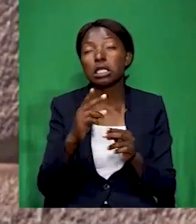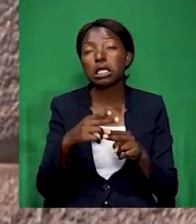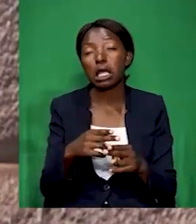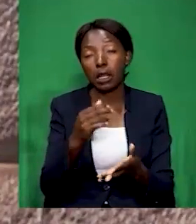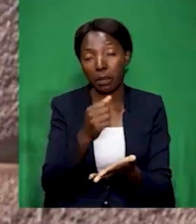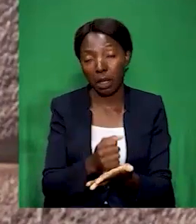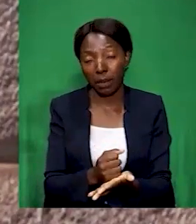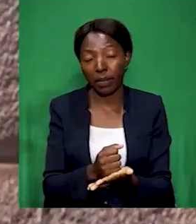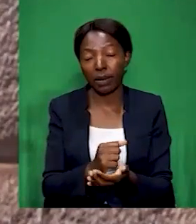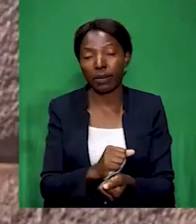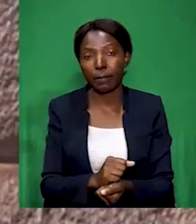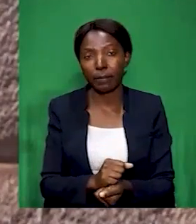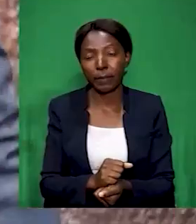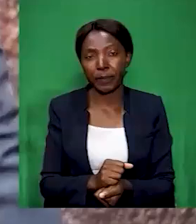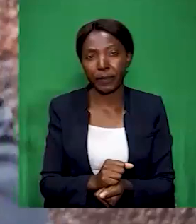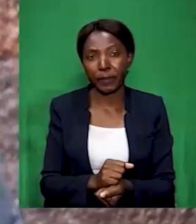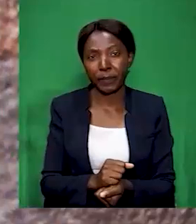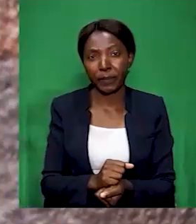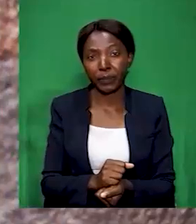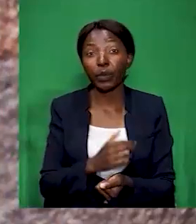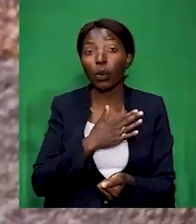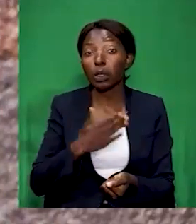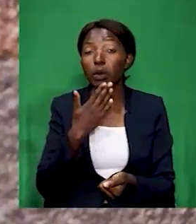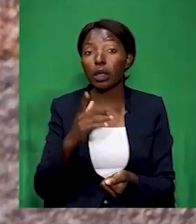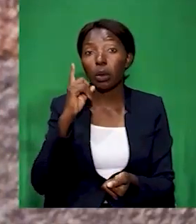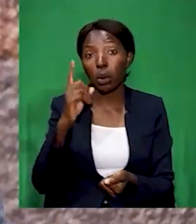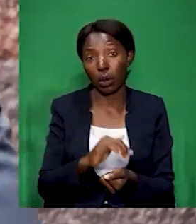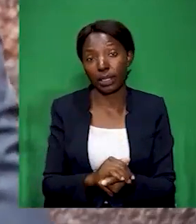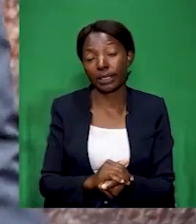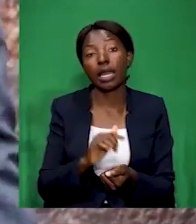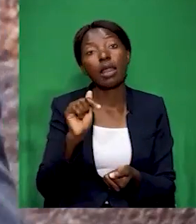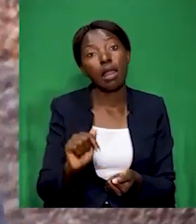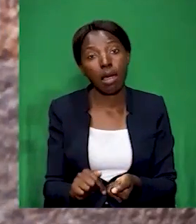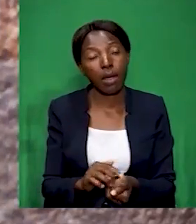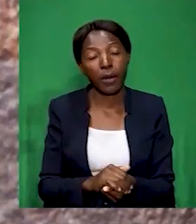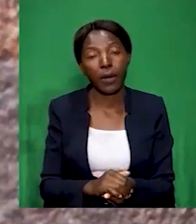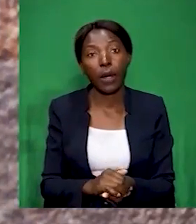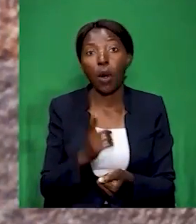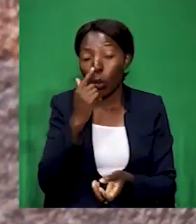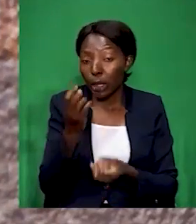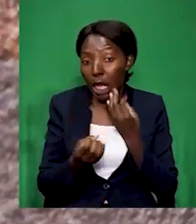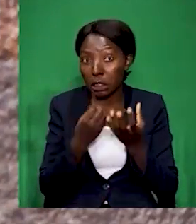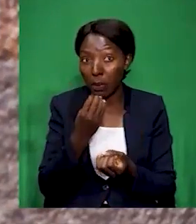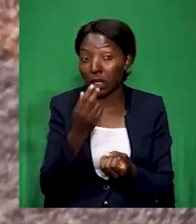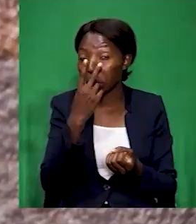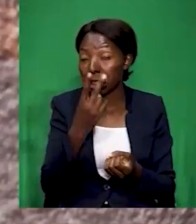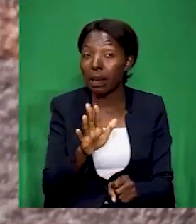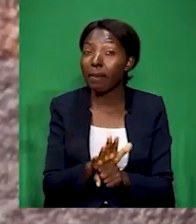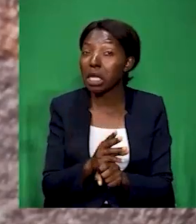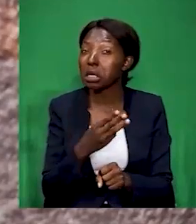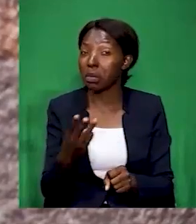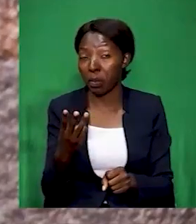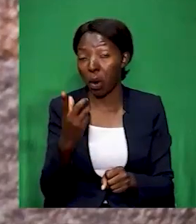raJesu anogara nokusingaperi tinokunamatai. Amen. Toda kutenda Mwari. Saka pano pachitsanangurwa muchada kuti vazhinji